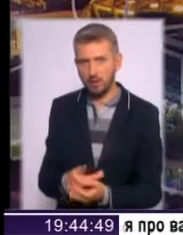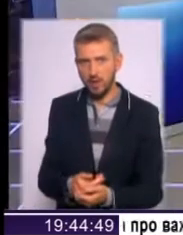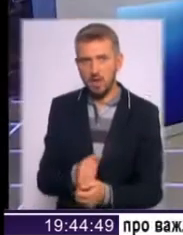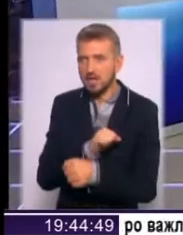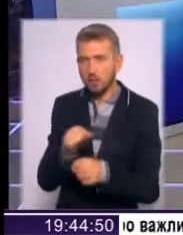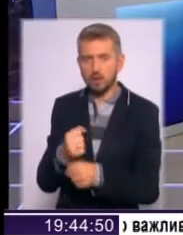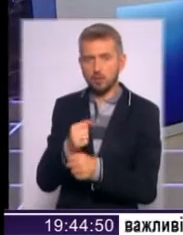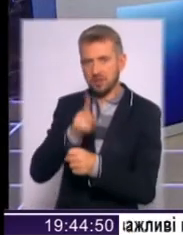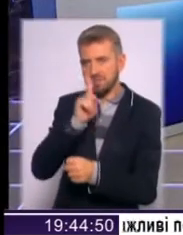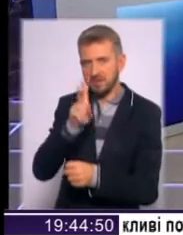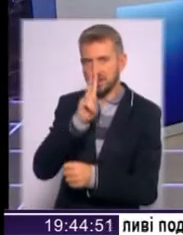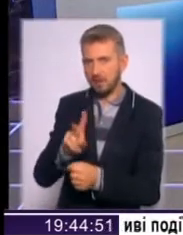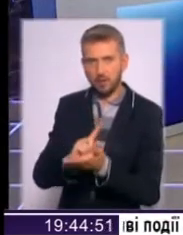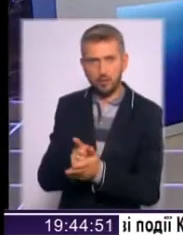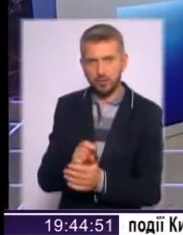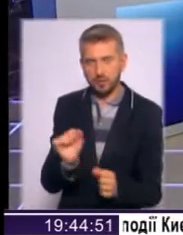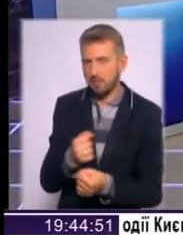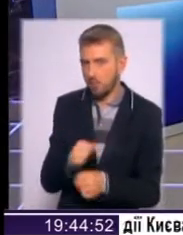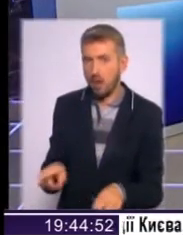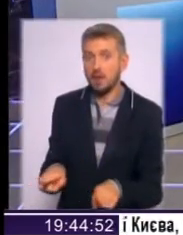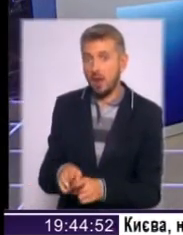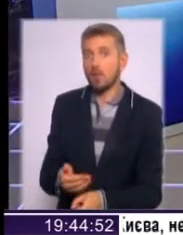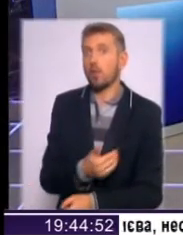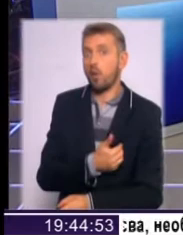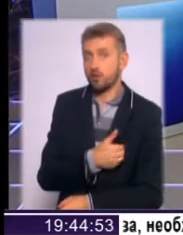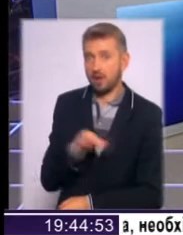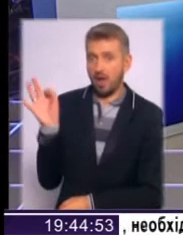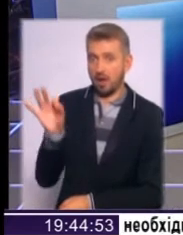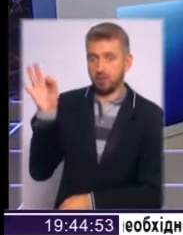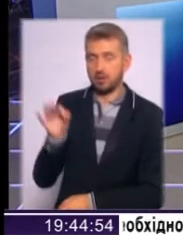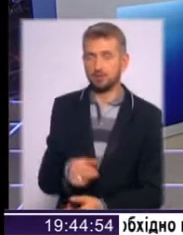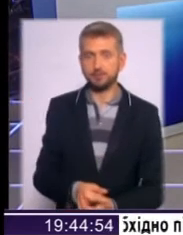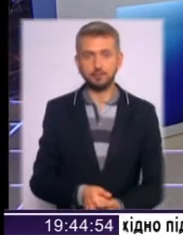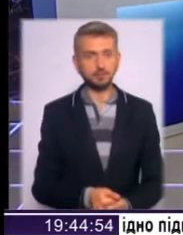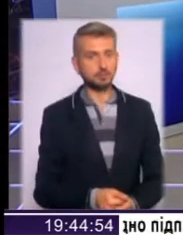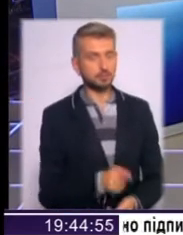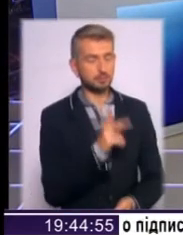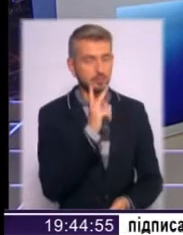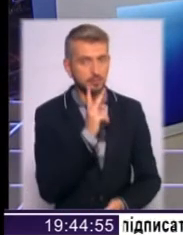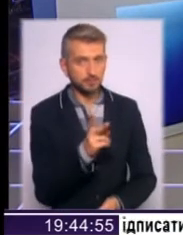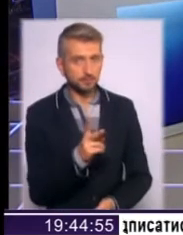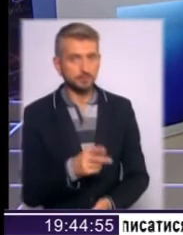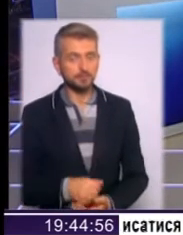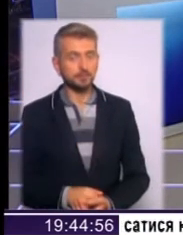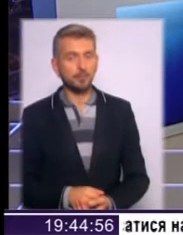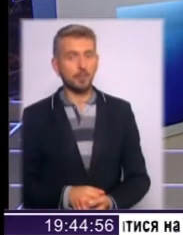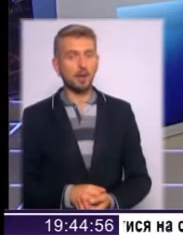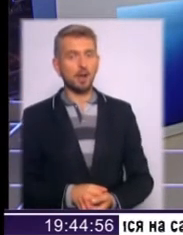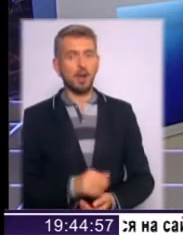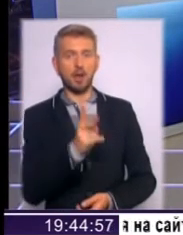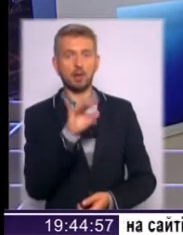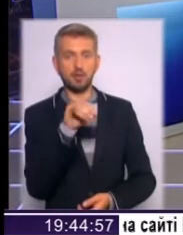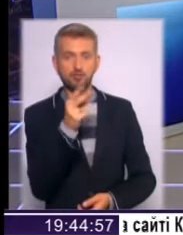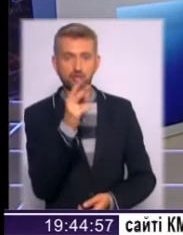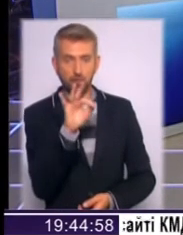за місяць, за два. Абсолютно. Хоча б отак от би хотілося, правда, щоб це було. Дивіться, безпосередньо. І без запахів, без нічого. Віталій Володимирович,